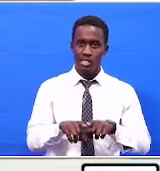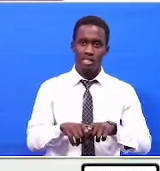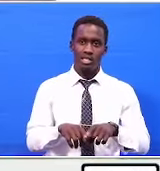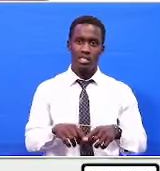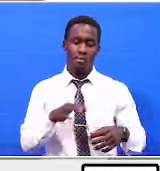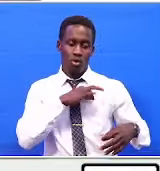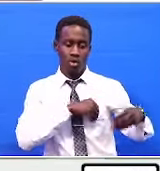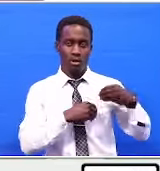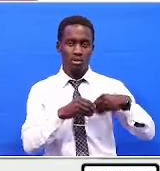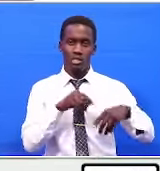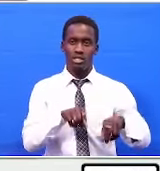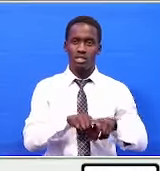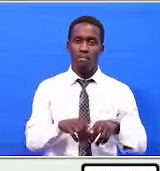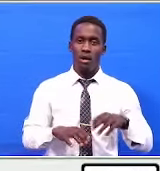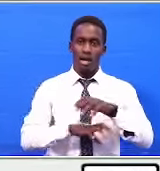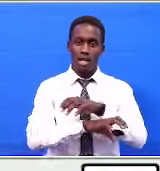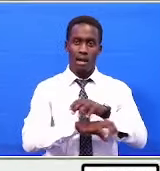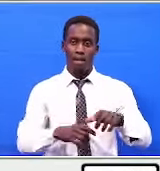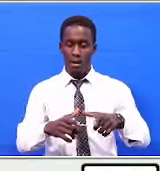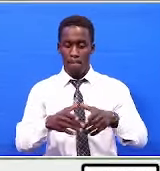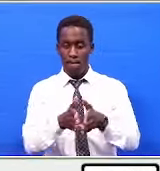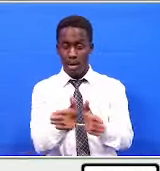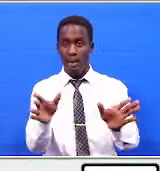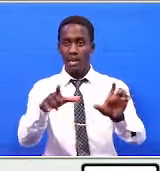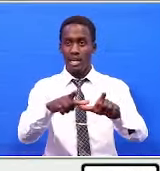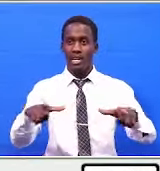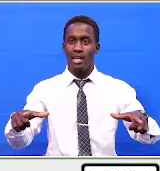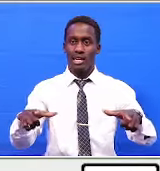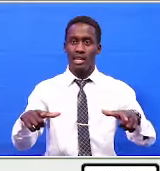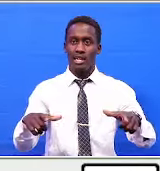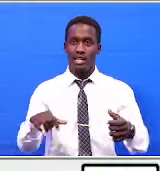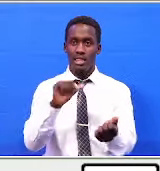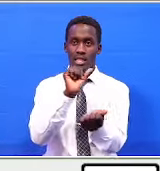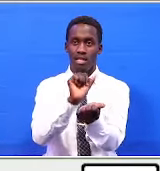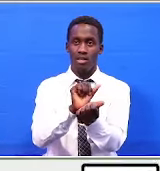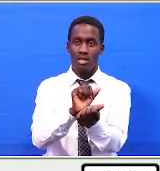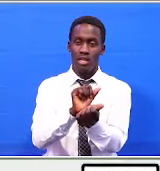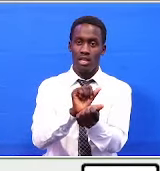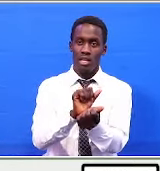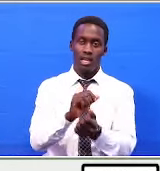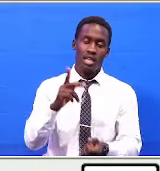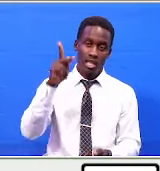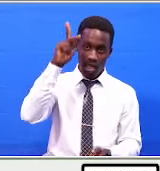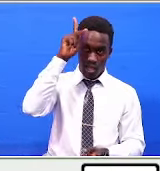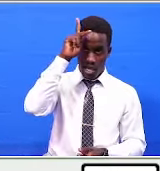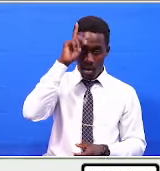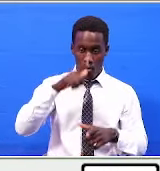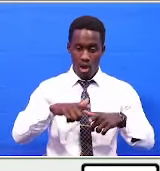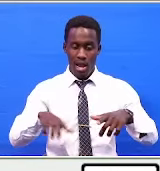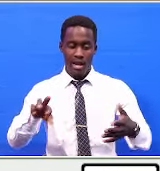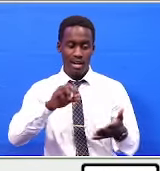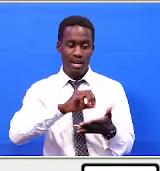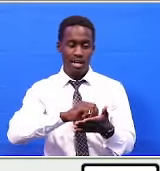ni pamoja na unyakuzi wa ardhi ya umma. The arrest of the Kiambu Land Registrar and